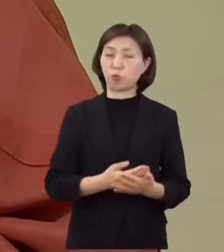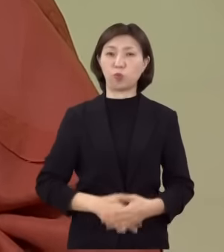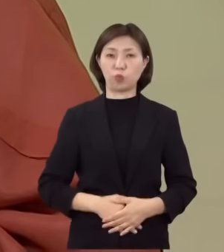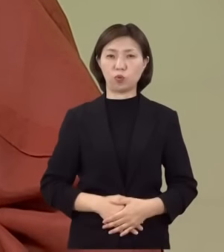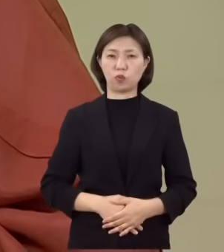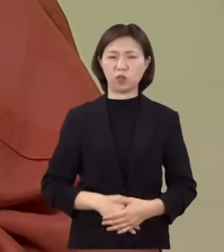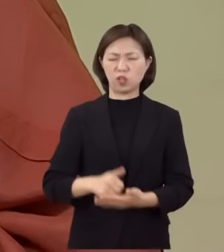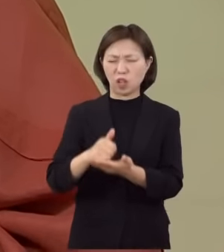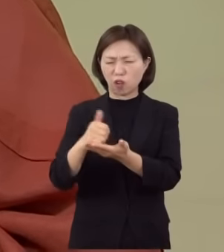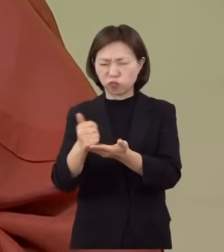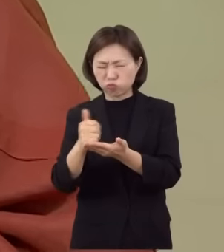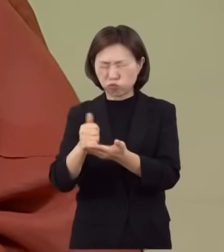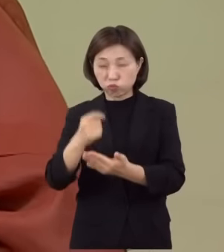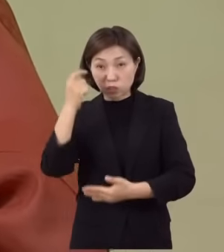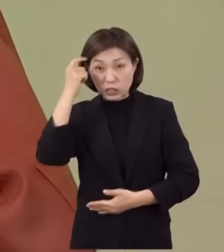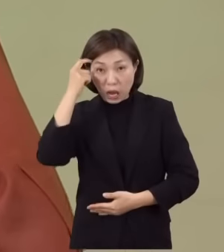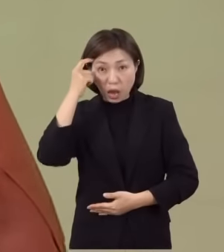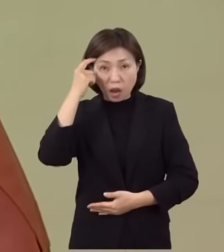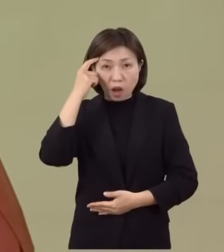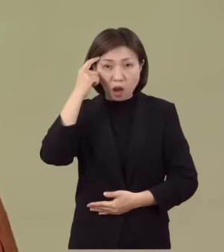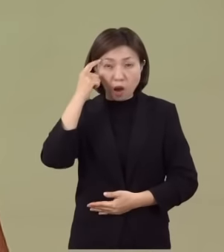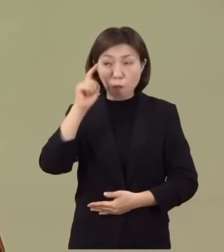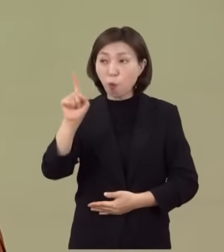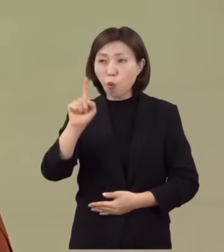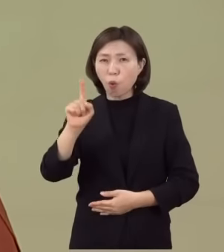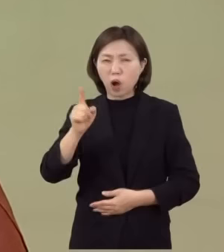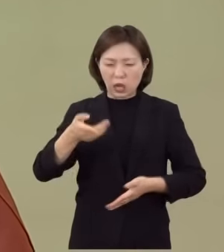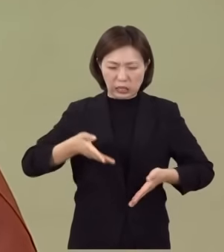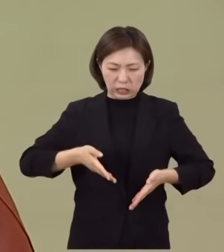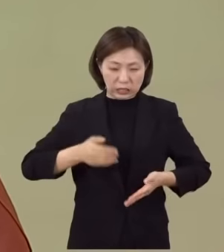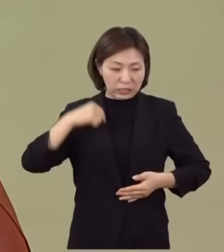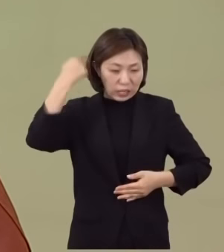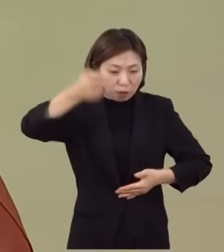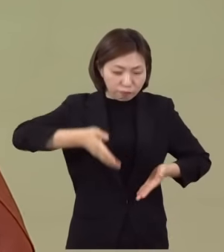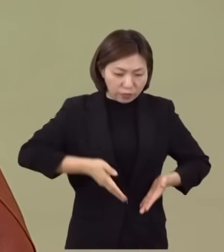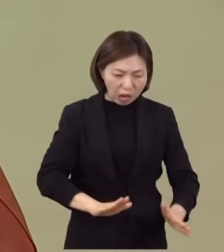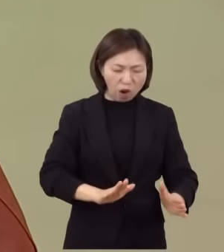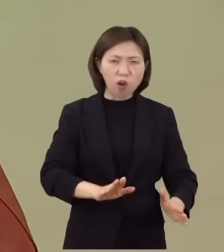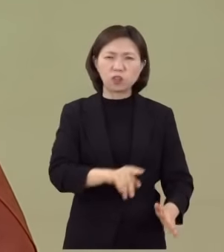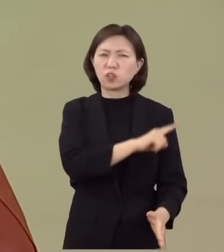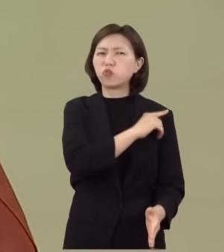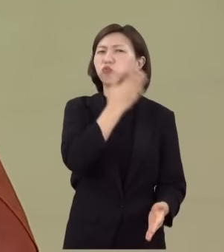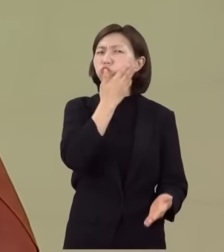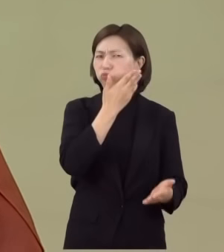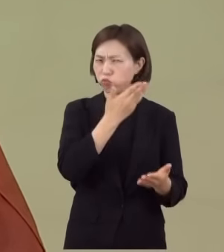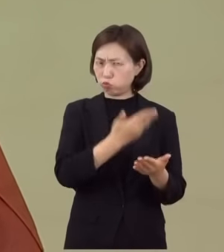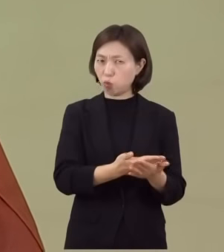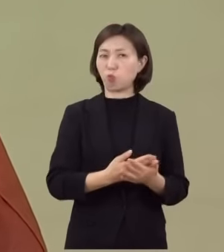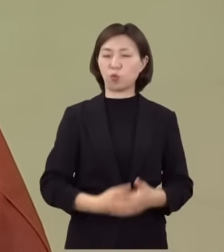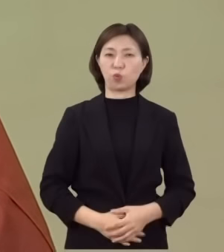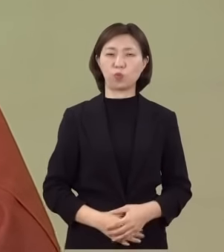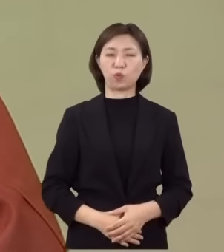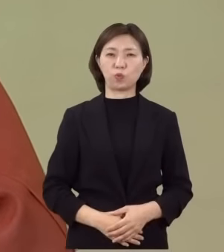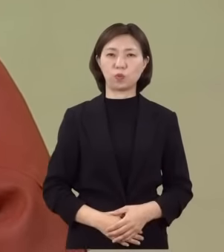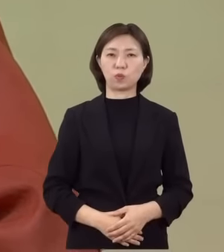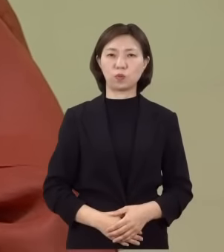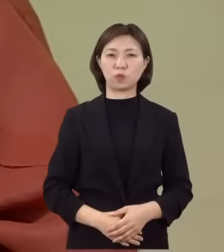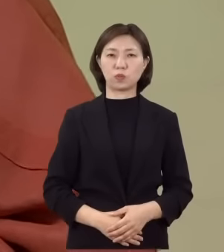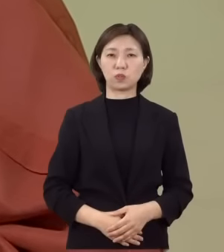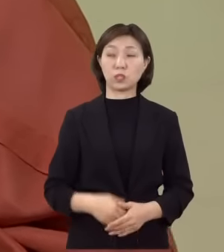생각이 다음 생을 결정짓는데 가장 중요한 역할을